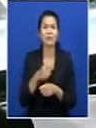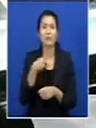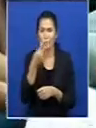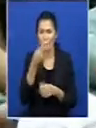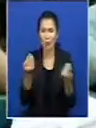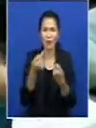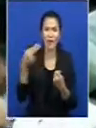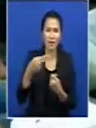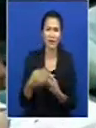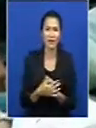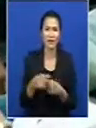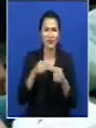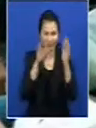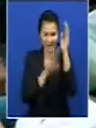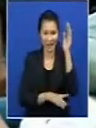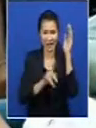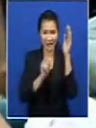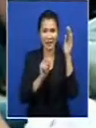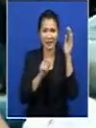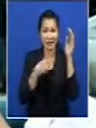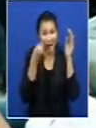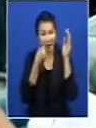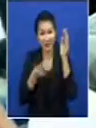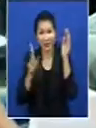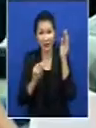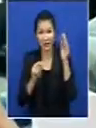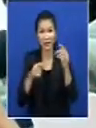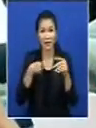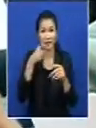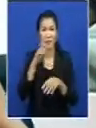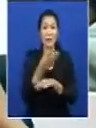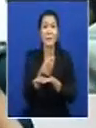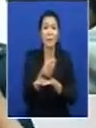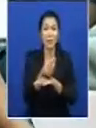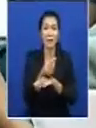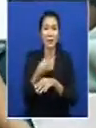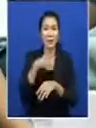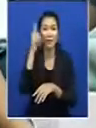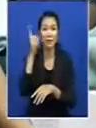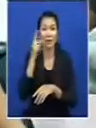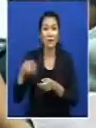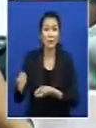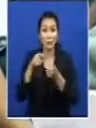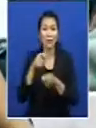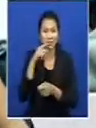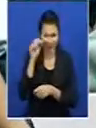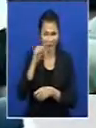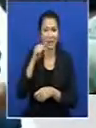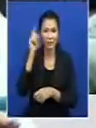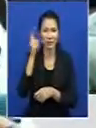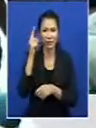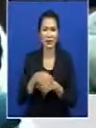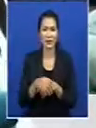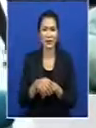าน จังหวัดตรังครับ จะไปตรัง ครับ คือไปไหนมา ไปกับเพลงเพชรมา ไปเที่ยวช่วงสงกรานต์เหรอคะ ครับเที่ยวสงกร